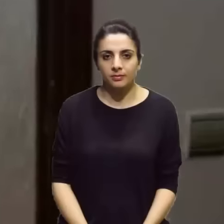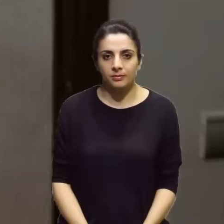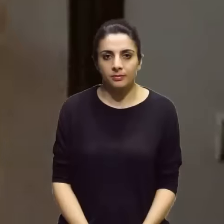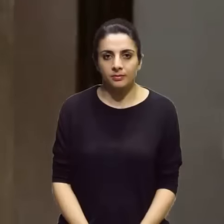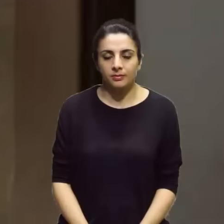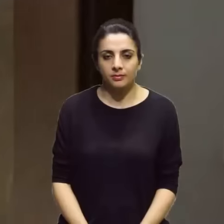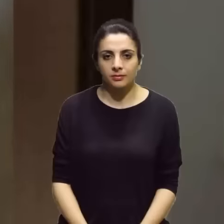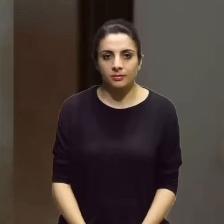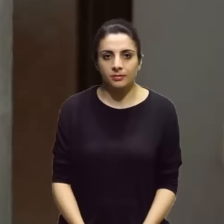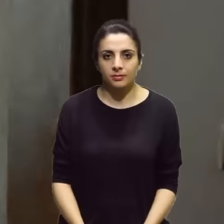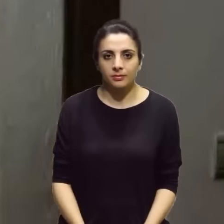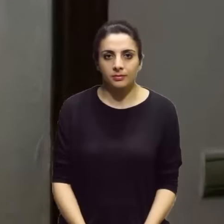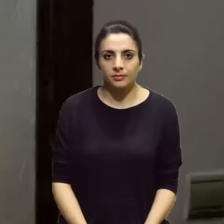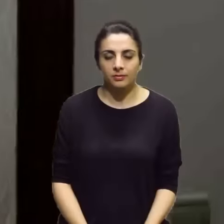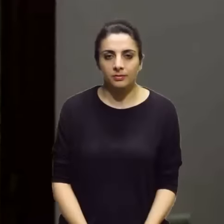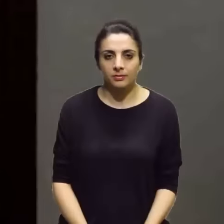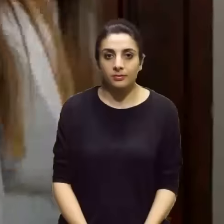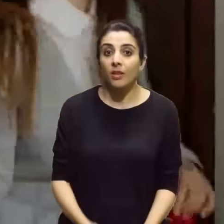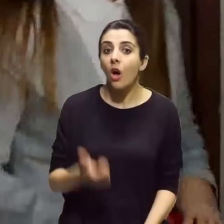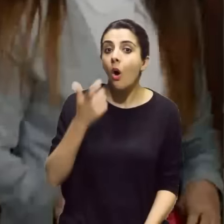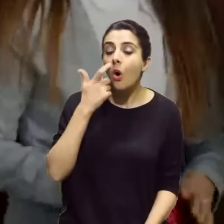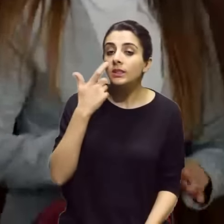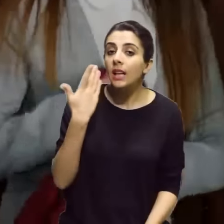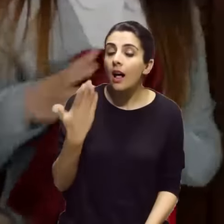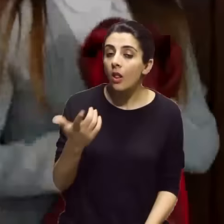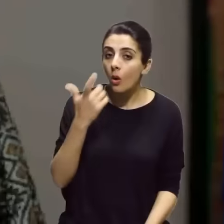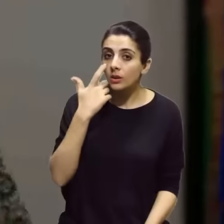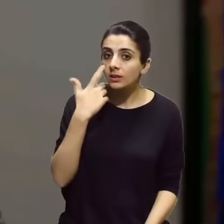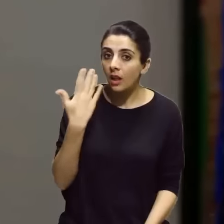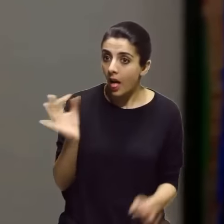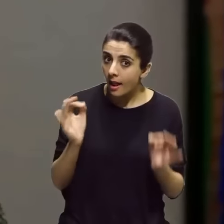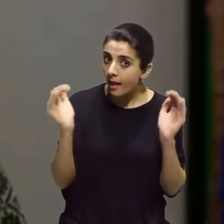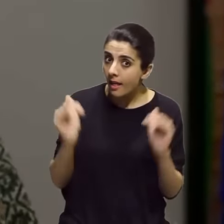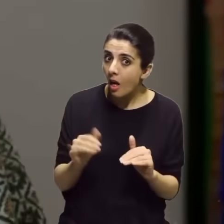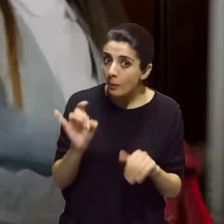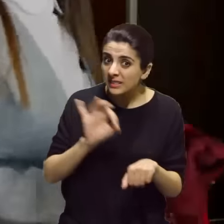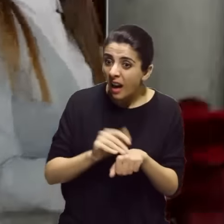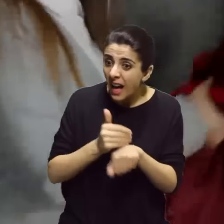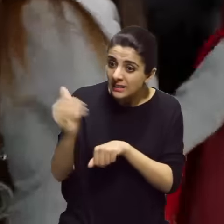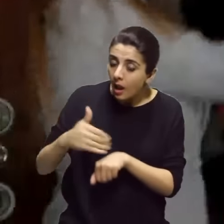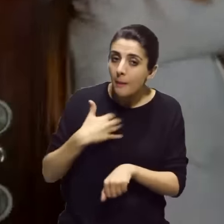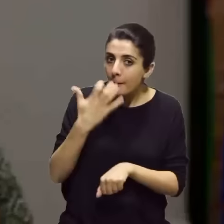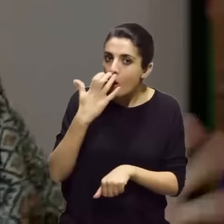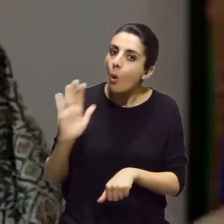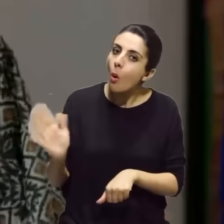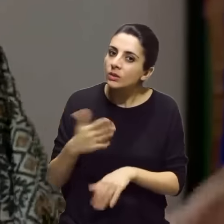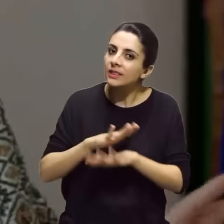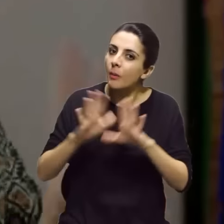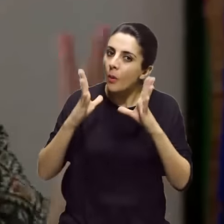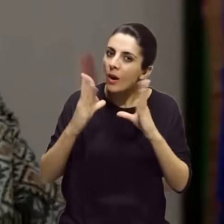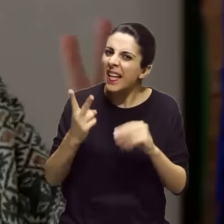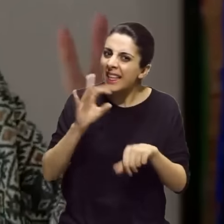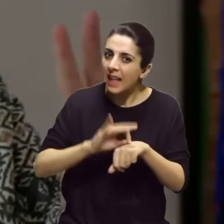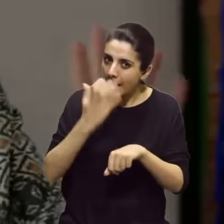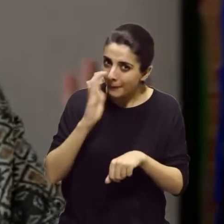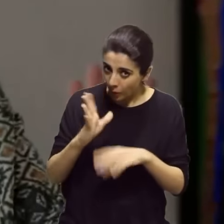mutfaktan uzattı başını. Hoş geldiniz, hoş geldiniz. Erken geldiniz, bir 15 dakika geç bekliyordum ben sizi. Olsun, tamam, tamam.